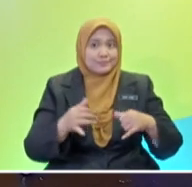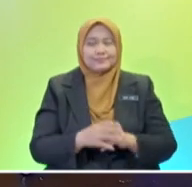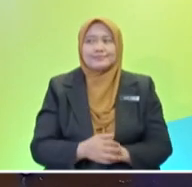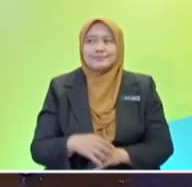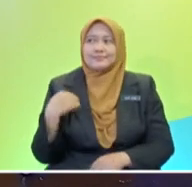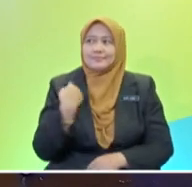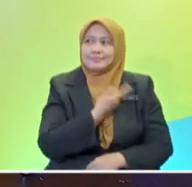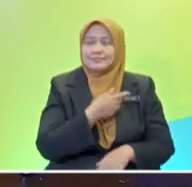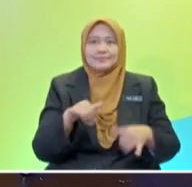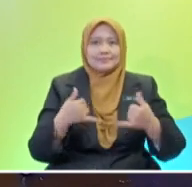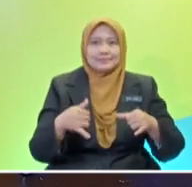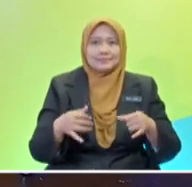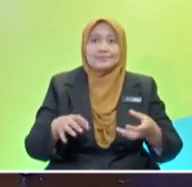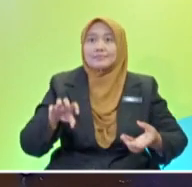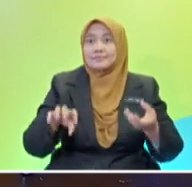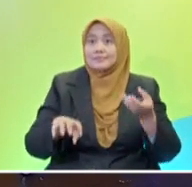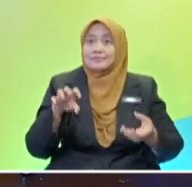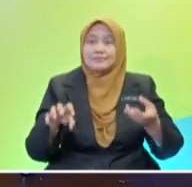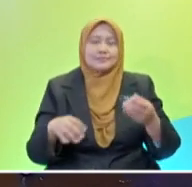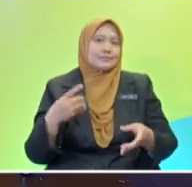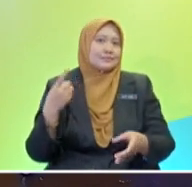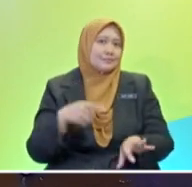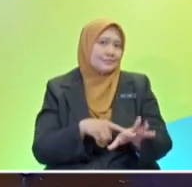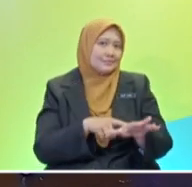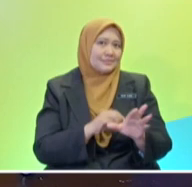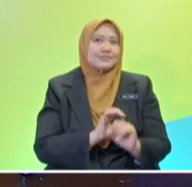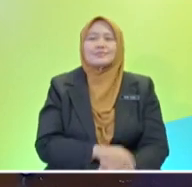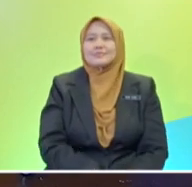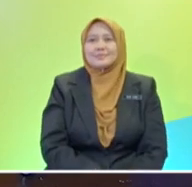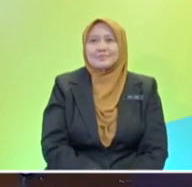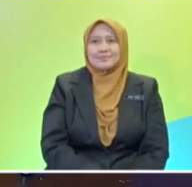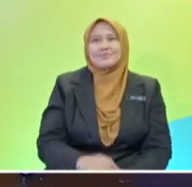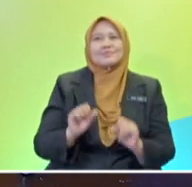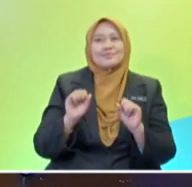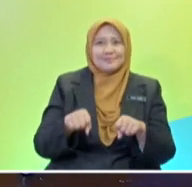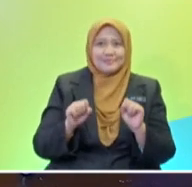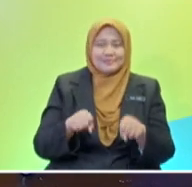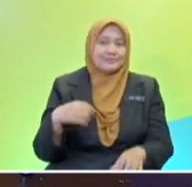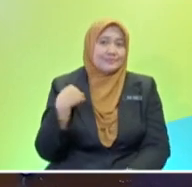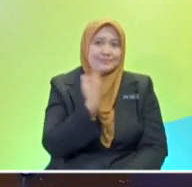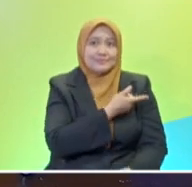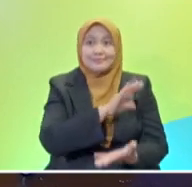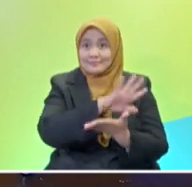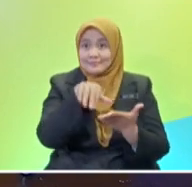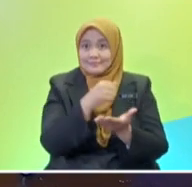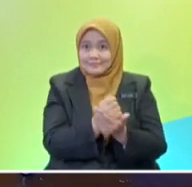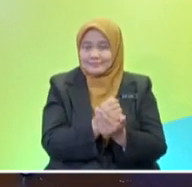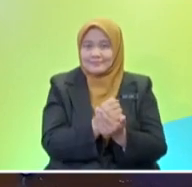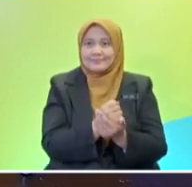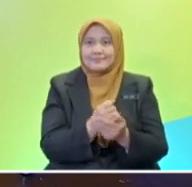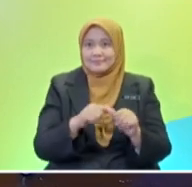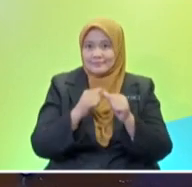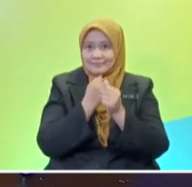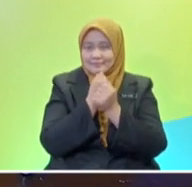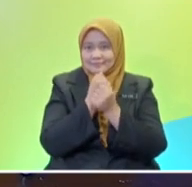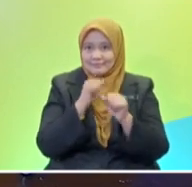Kita main banding-bandingkan daun. Ada sedia? Boleh cikgu. Okey, murid-murid di luar sana dah sedia? Okey, kalau dah sedia, tugasan